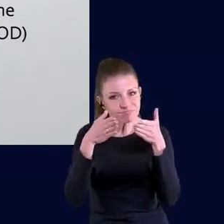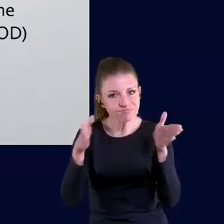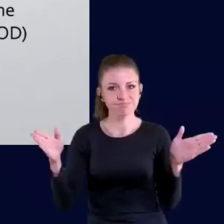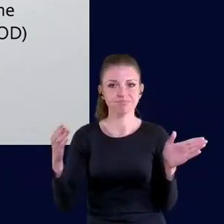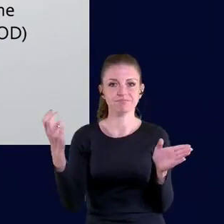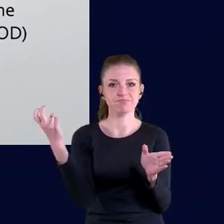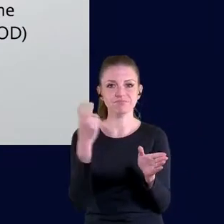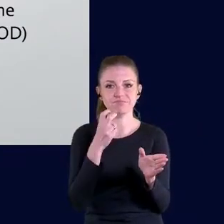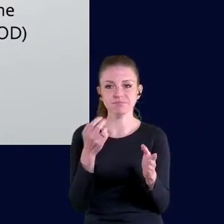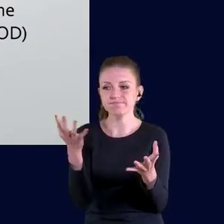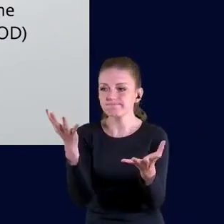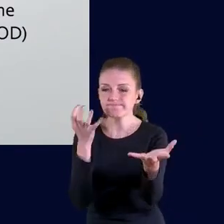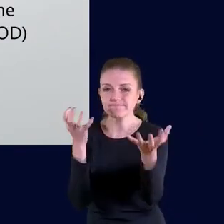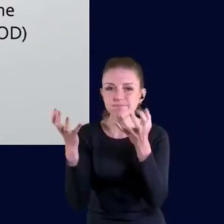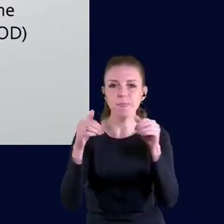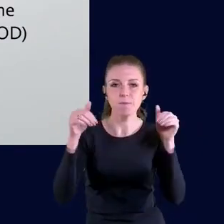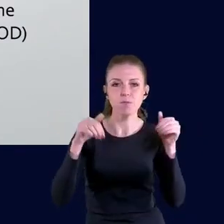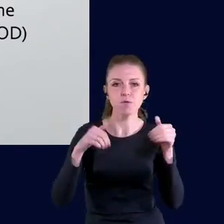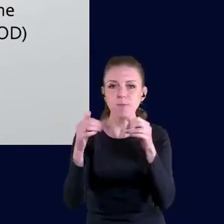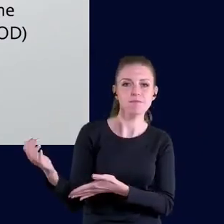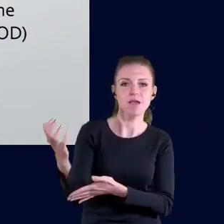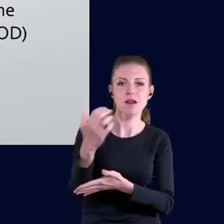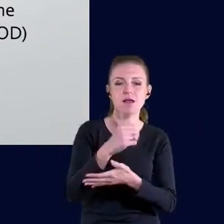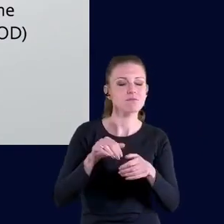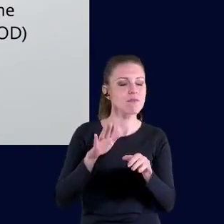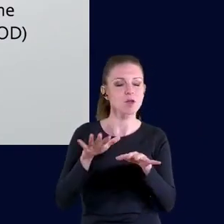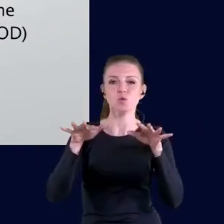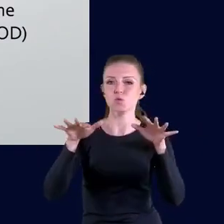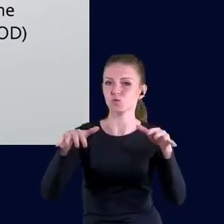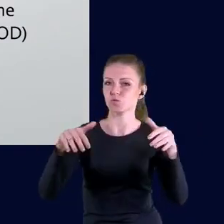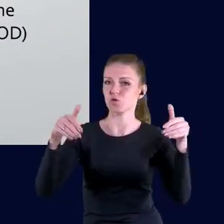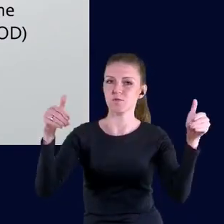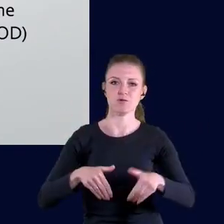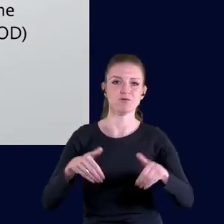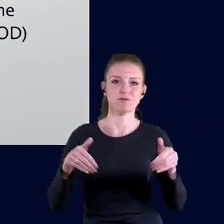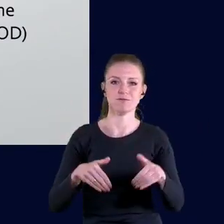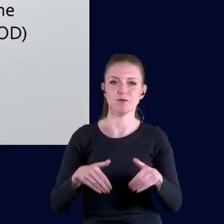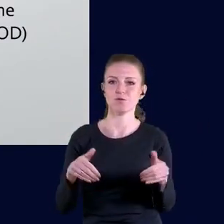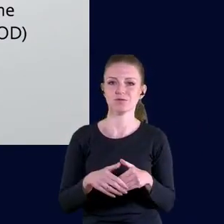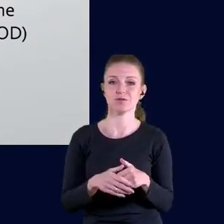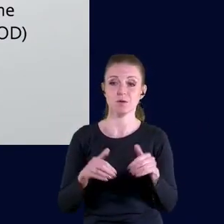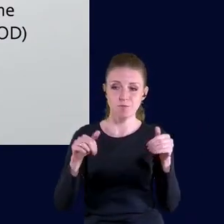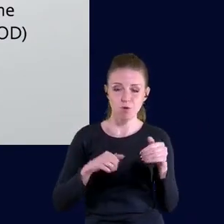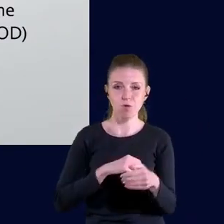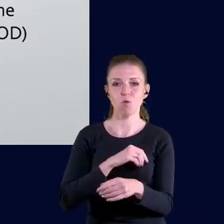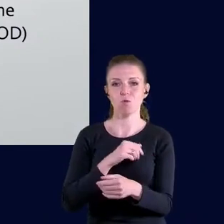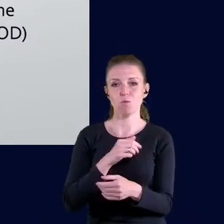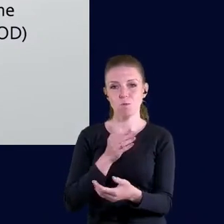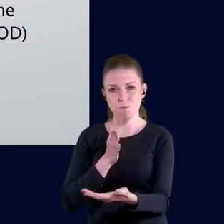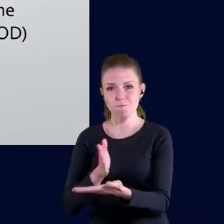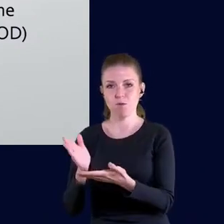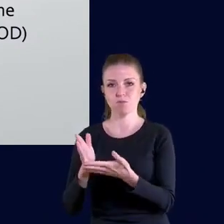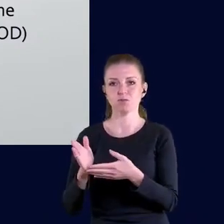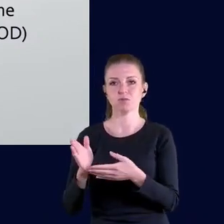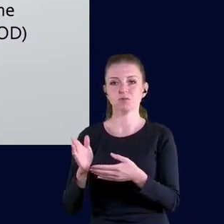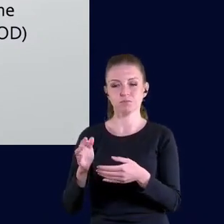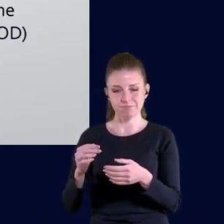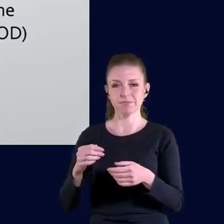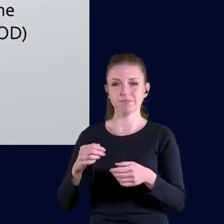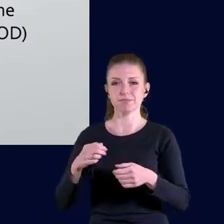właśnie ogrom materiału ogrom możliwości tego żeby włączyć się w otwarte publikowanie